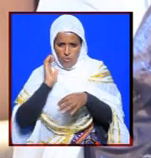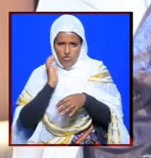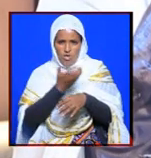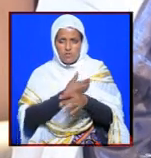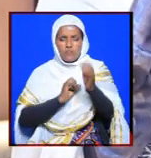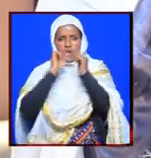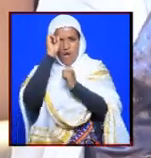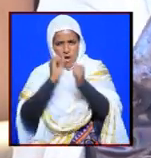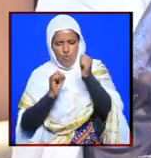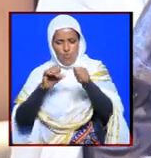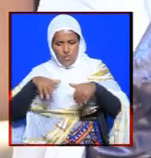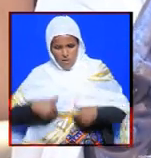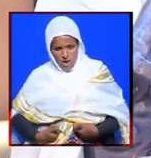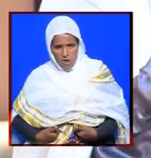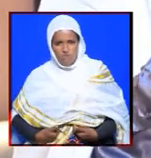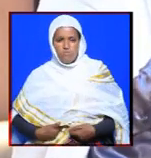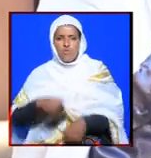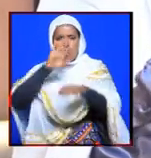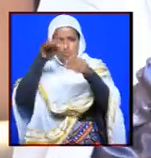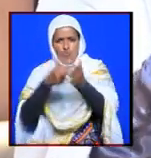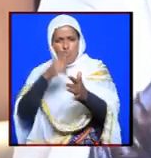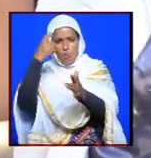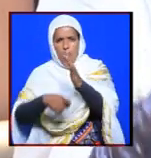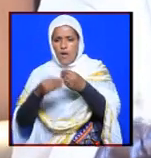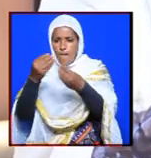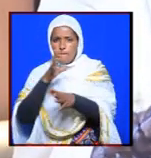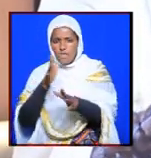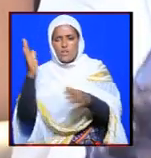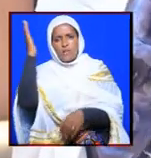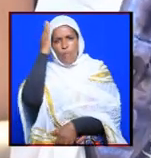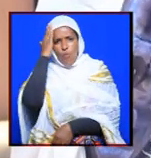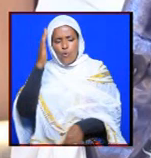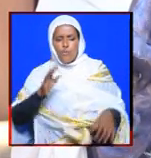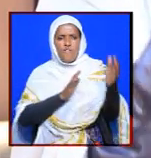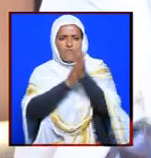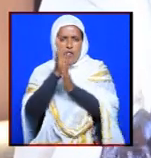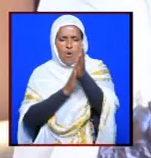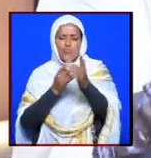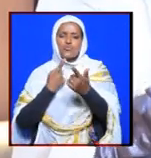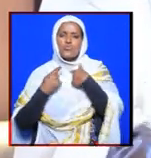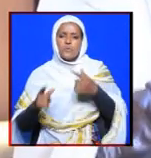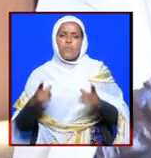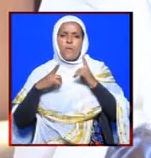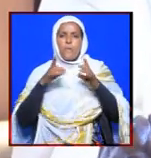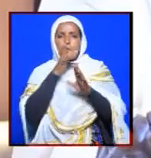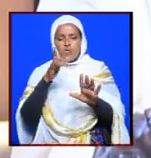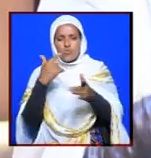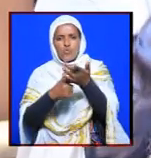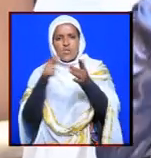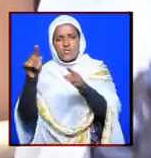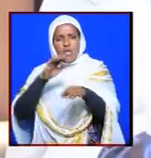አባቶቹ ተጋድሎ፣ ድካም፣ ውጣ ውረድ ብዙም ዋጋ የማይሰጥ ለማወቅም ፍላጎትም ጉጉትም